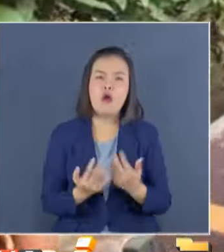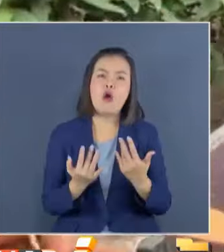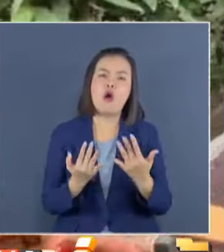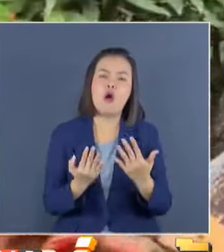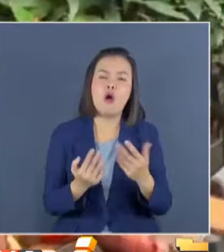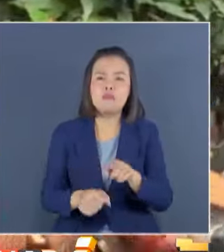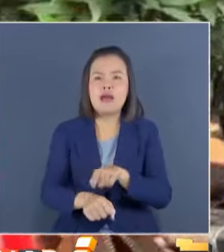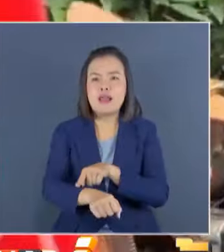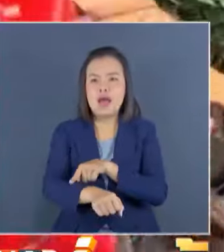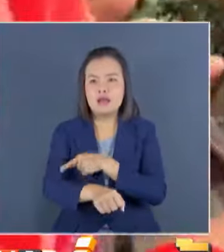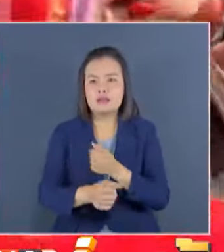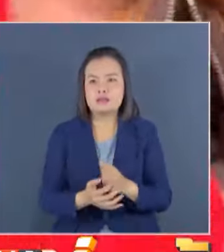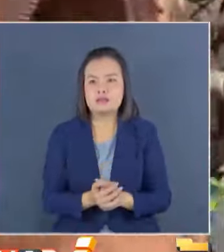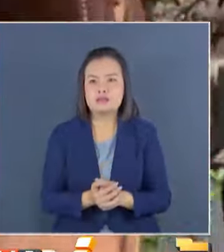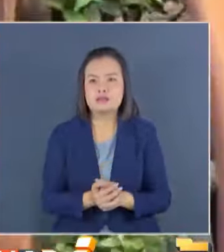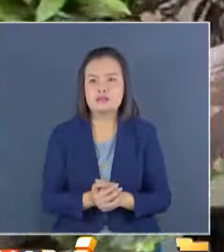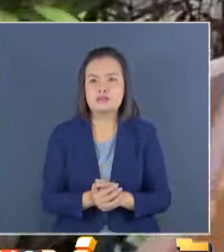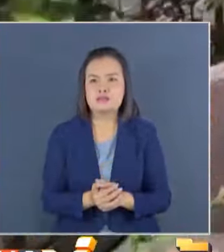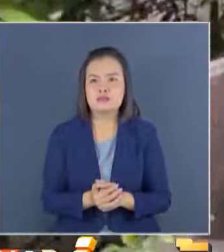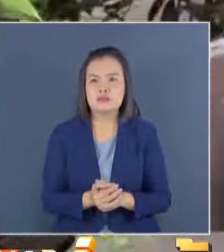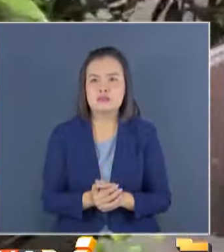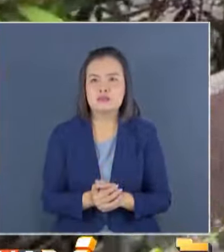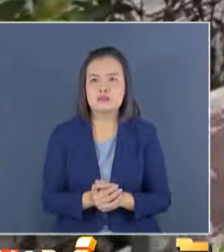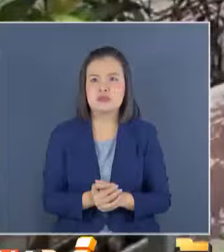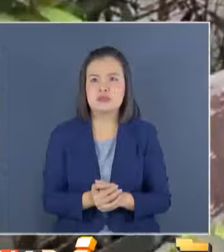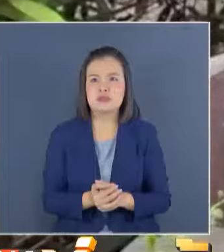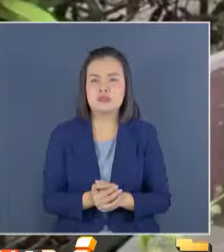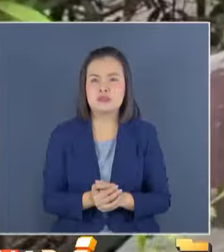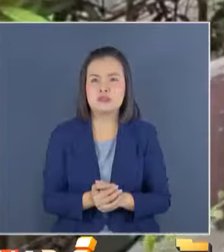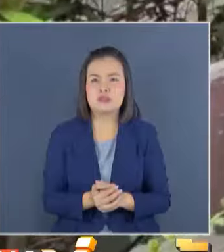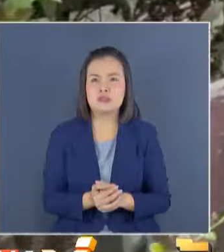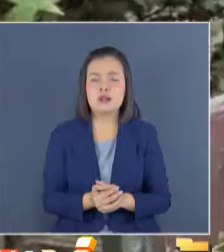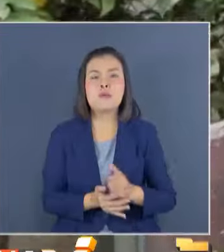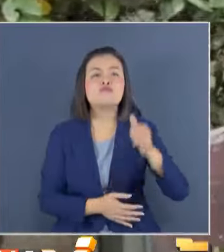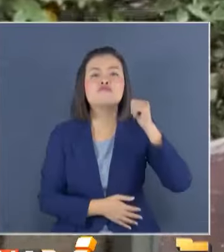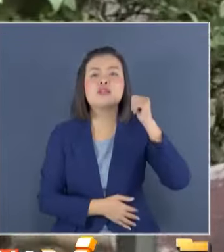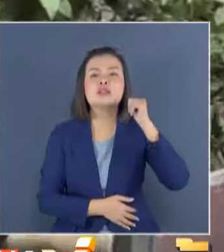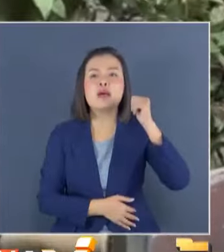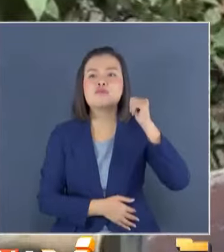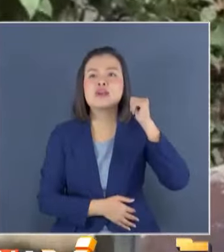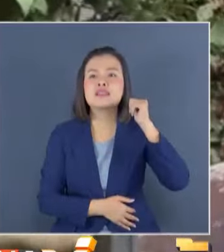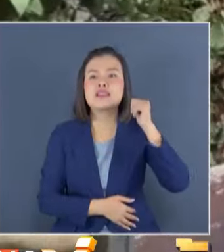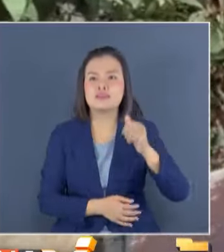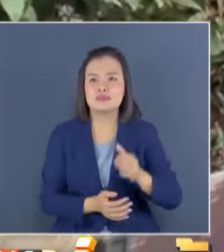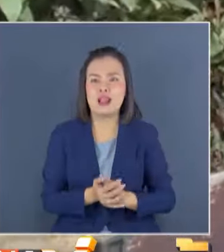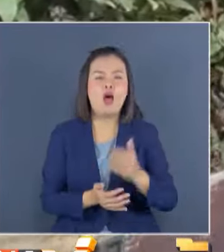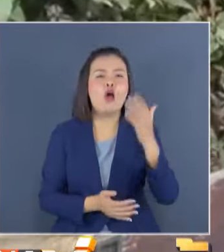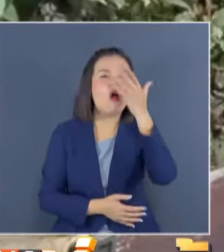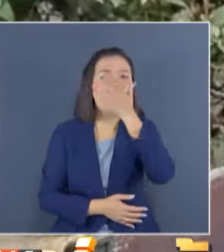บอกว่าทีนี้ตายใจยังใจละโอ้เหมือนเดิมเวลาเหมือนเดิม